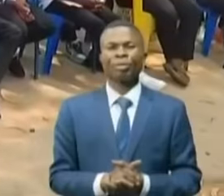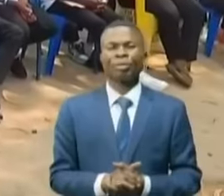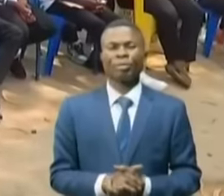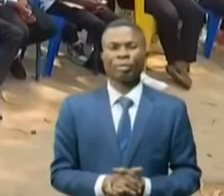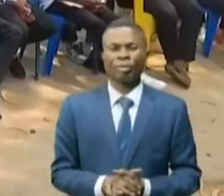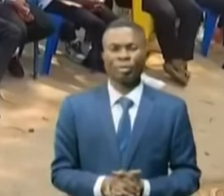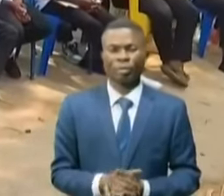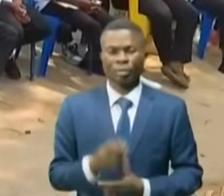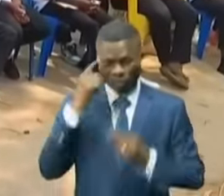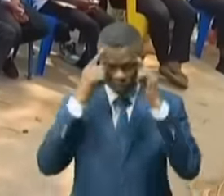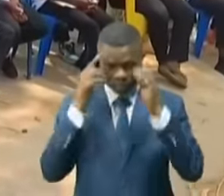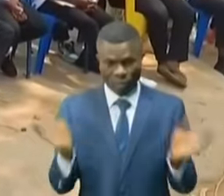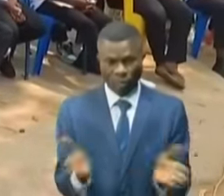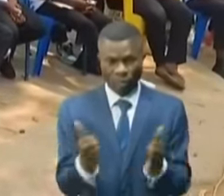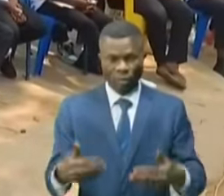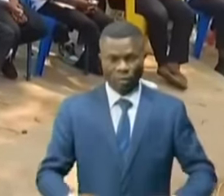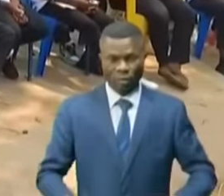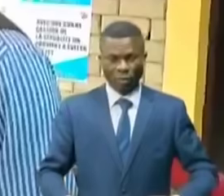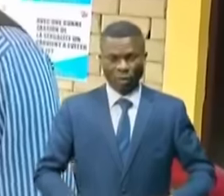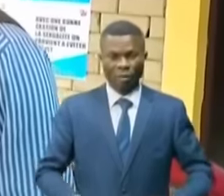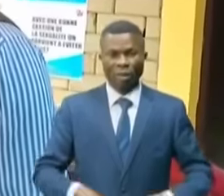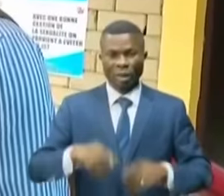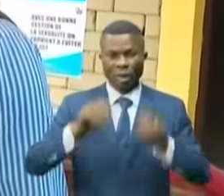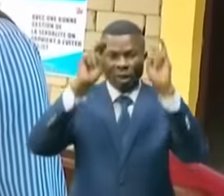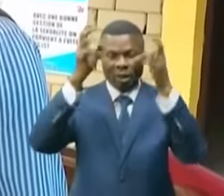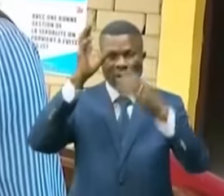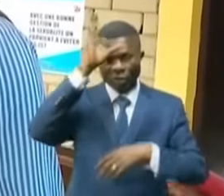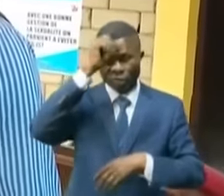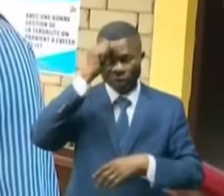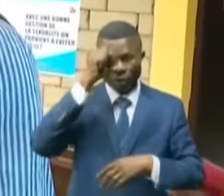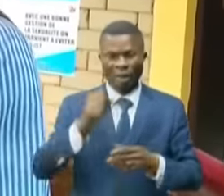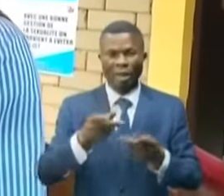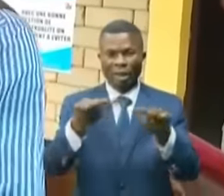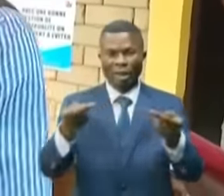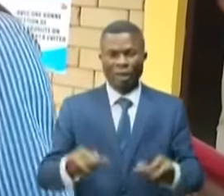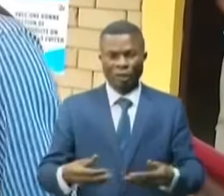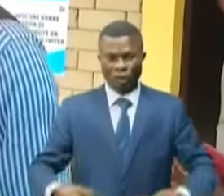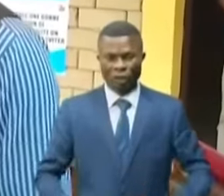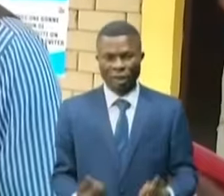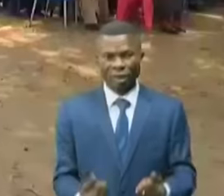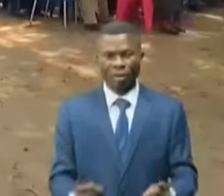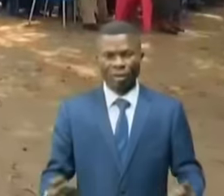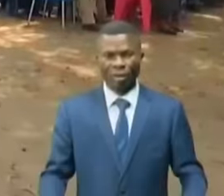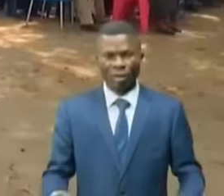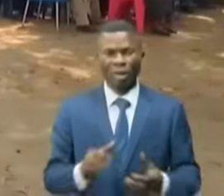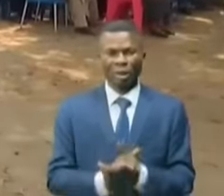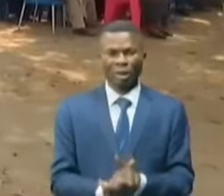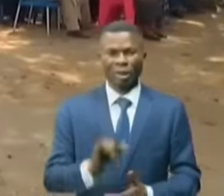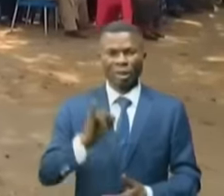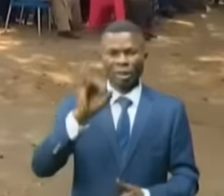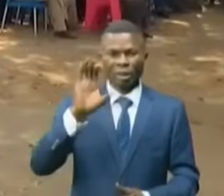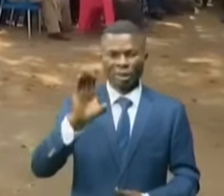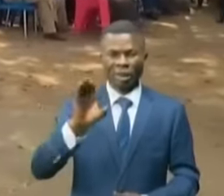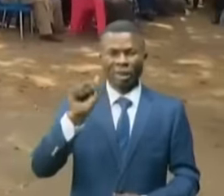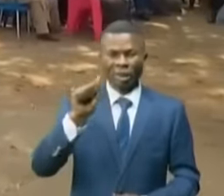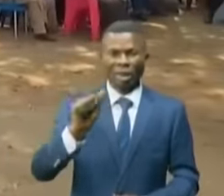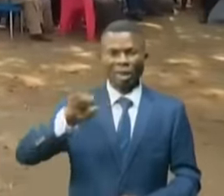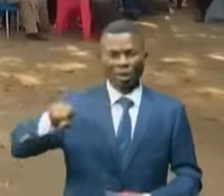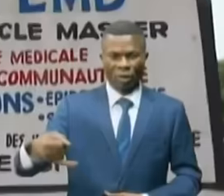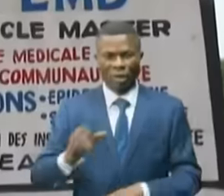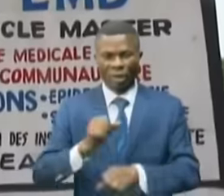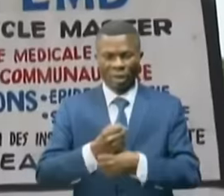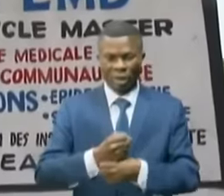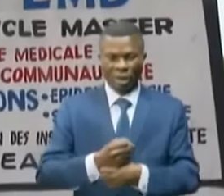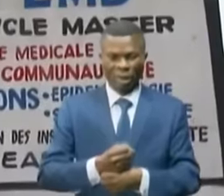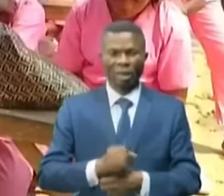Dans les soucis de l'encadrement des jeunes de Bandundu, un centre des adolescents et des jeunes CAJ en sigle a été créé au sein